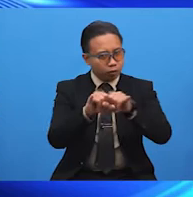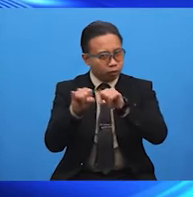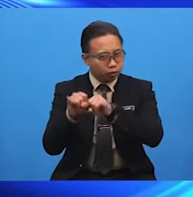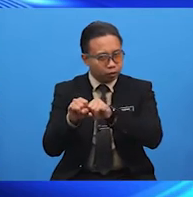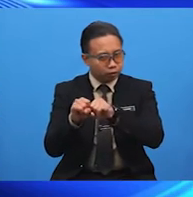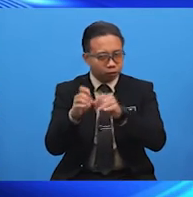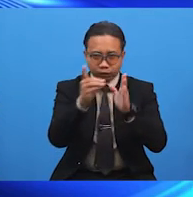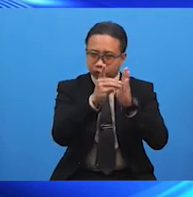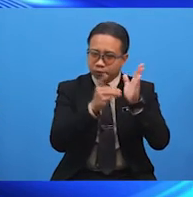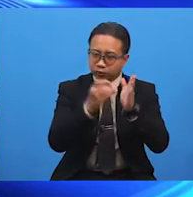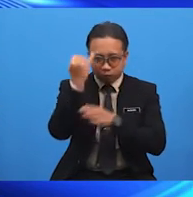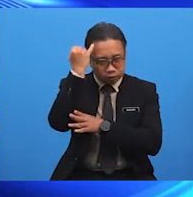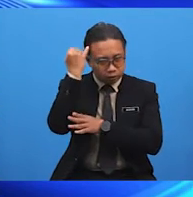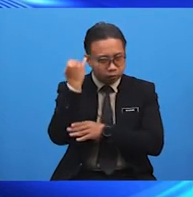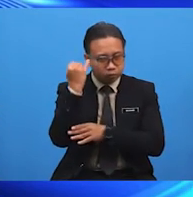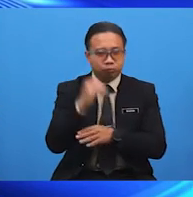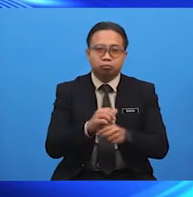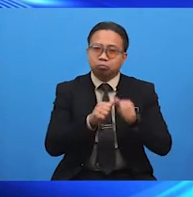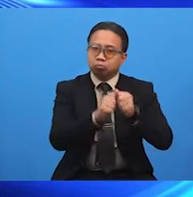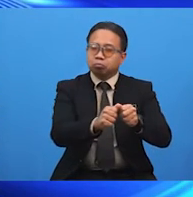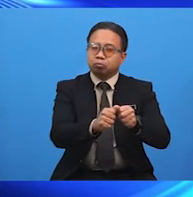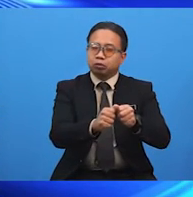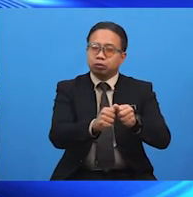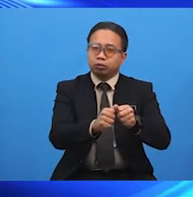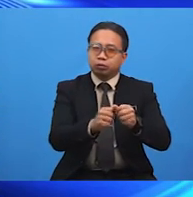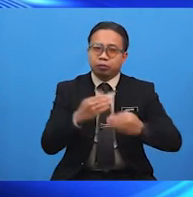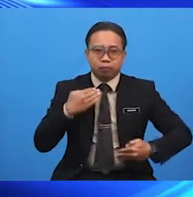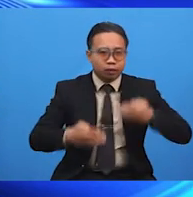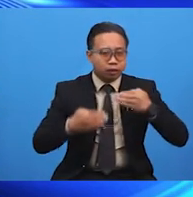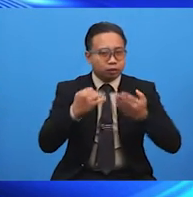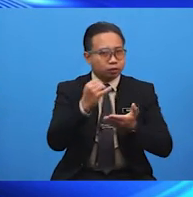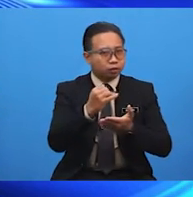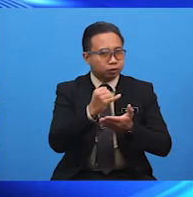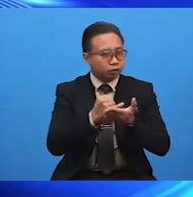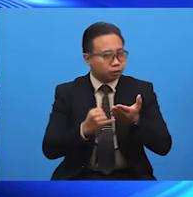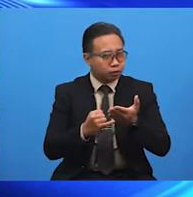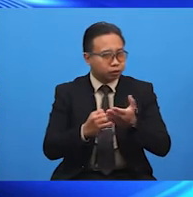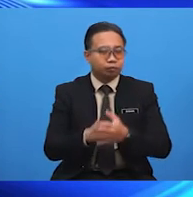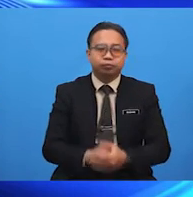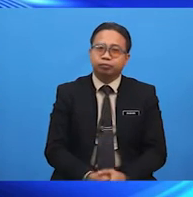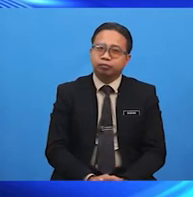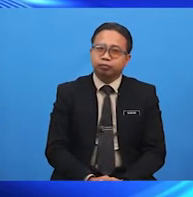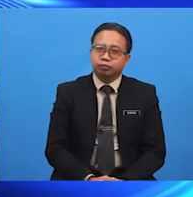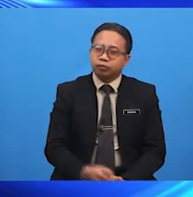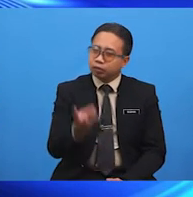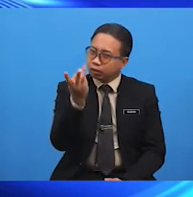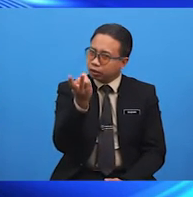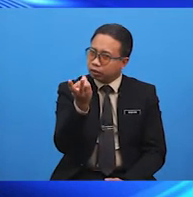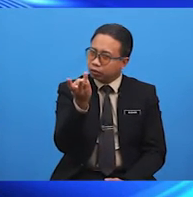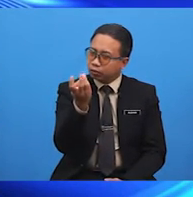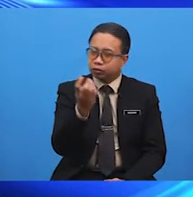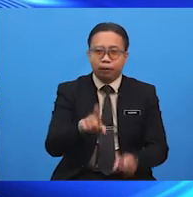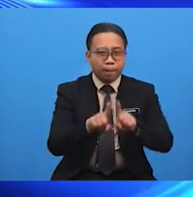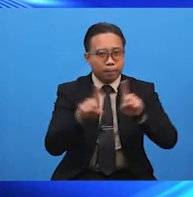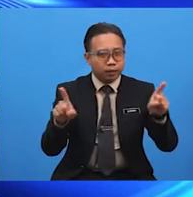ilmu dan cabang mengikut bidang seni masing-masing. Contohnya, lukisan untuk bidang seni halus tentulah